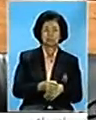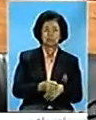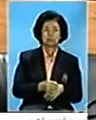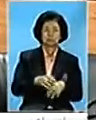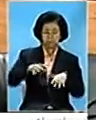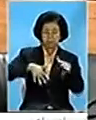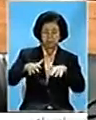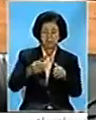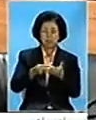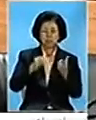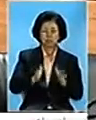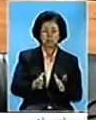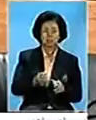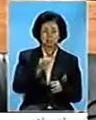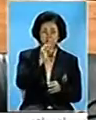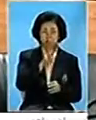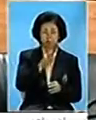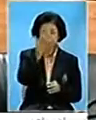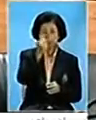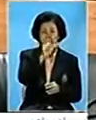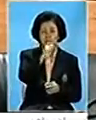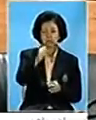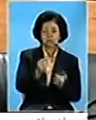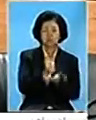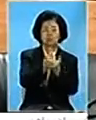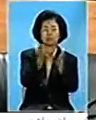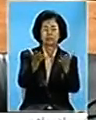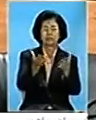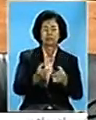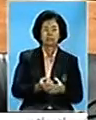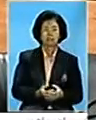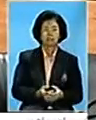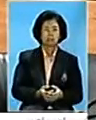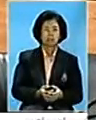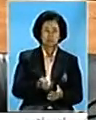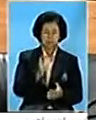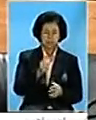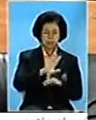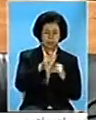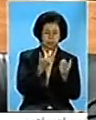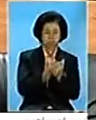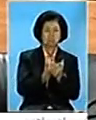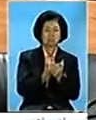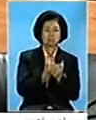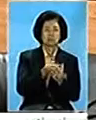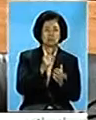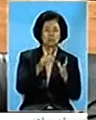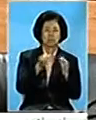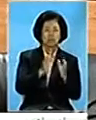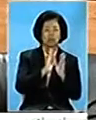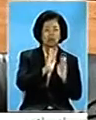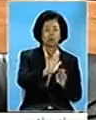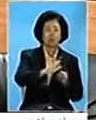ประชาชนบางคนบอกว่าเอ๊ะทำไมส.ส.ไม่ช่วยความจริงทั้งหมดมันเป็นเรื่องของรัฐบาลครับเขามี